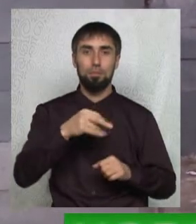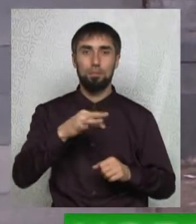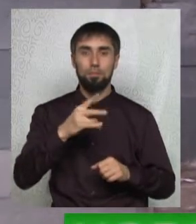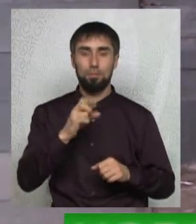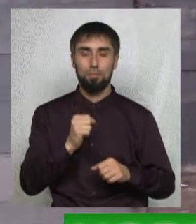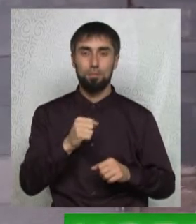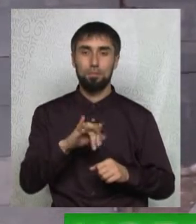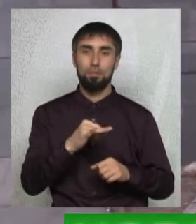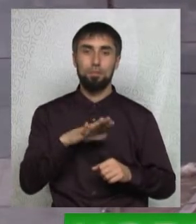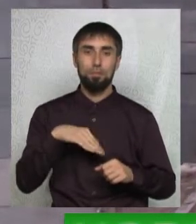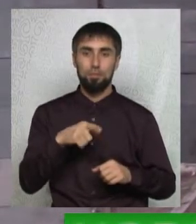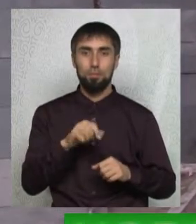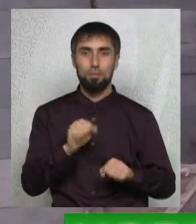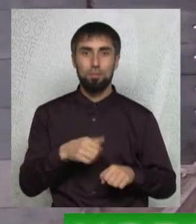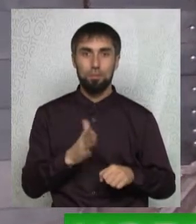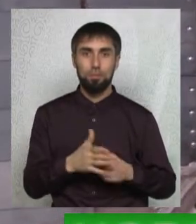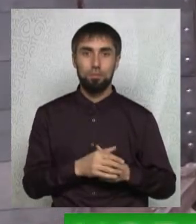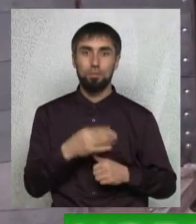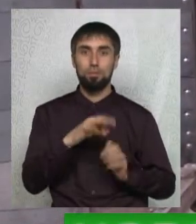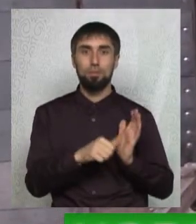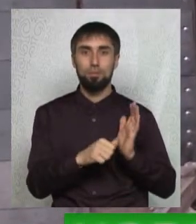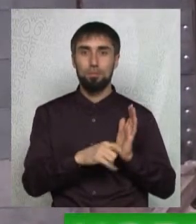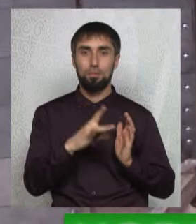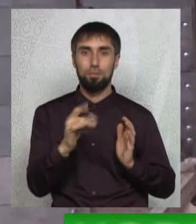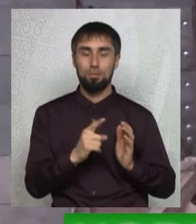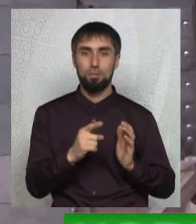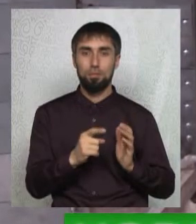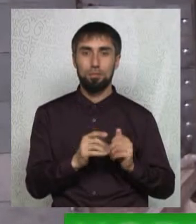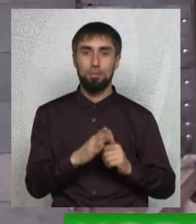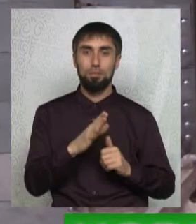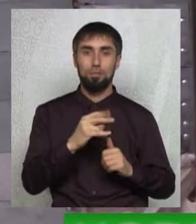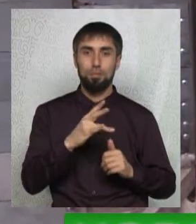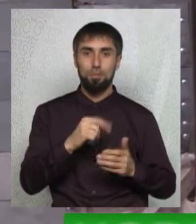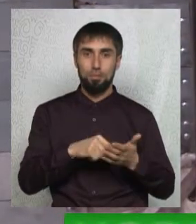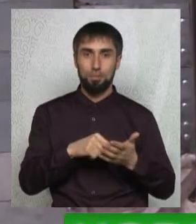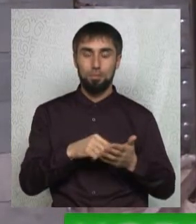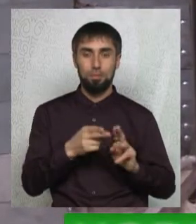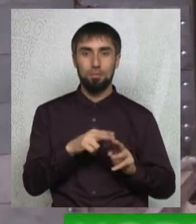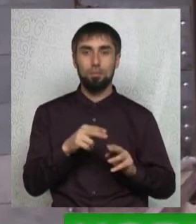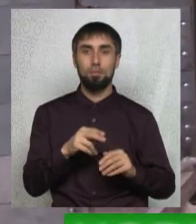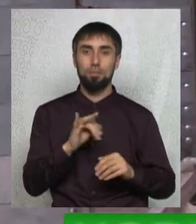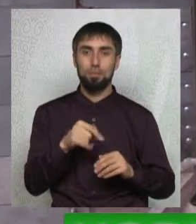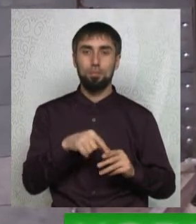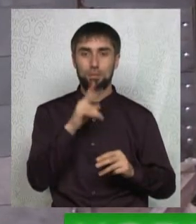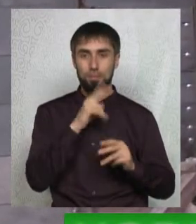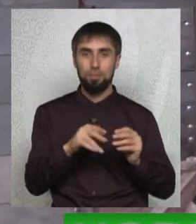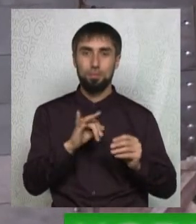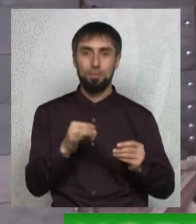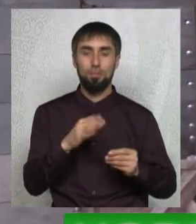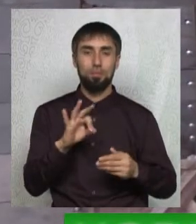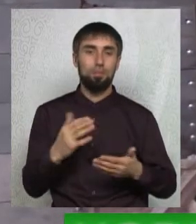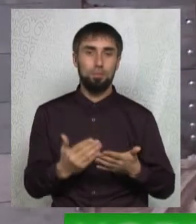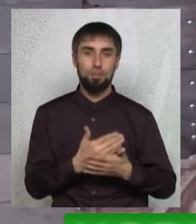Эта макулатура, ее можно до 6 раз, то есть волокна целлюлозы, а потом уже они иссякают и приходится по новой.